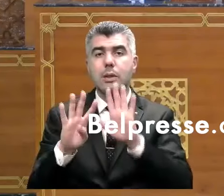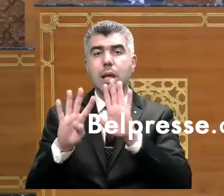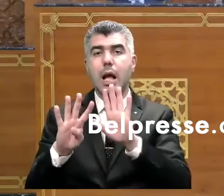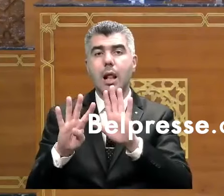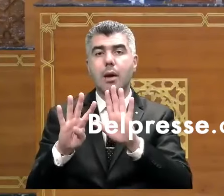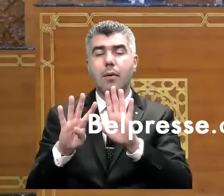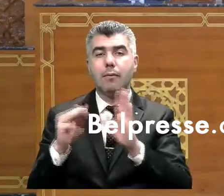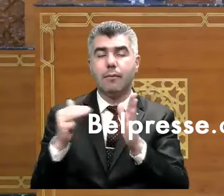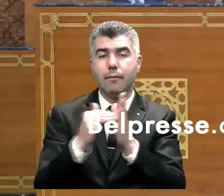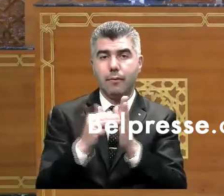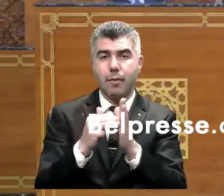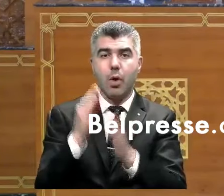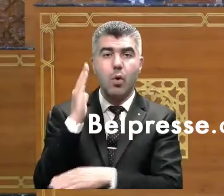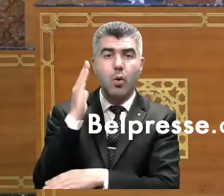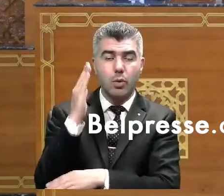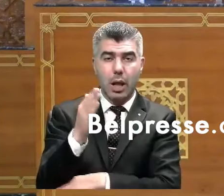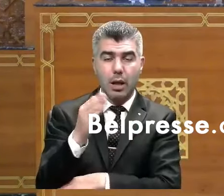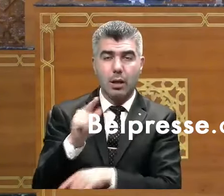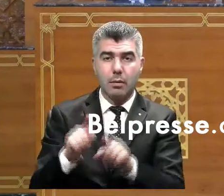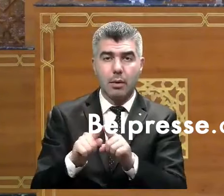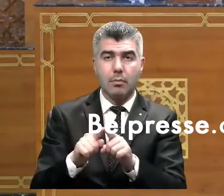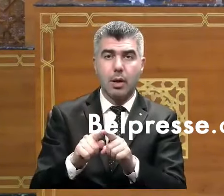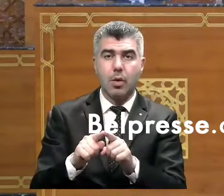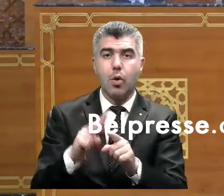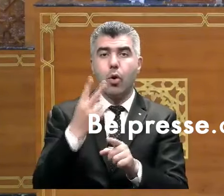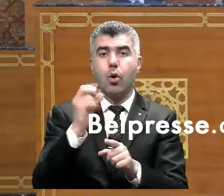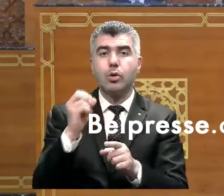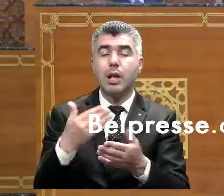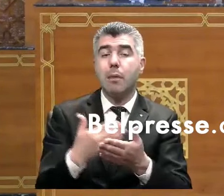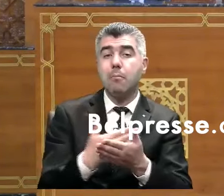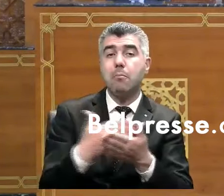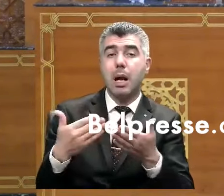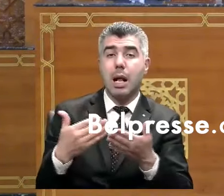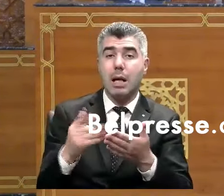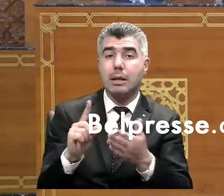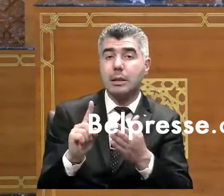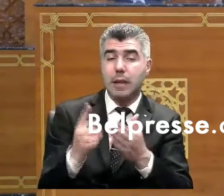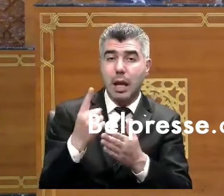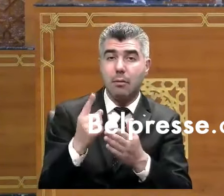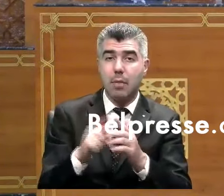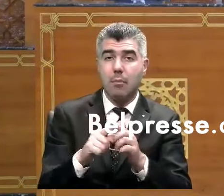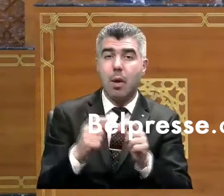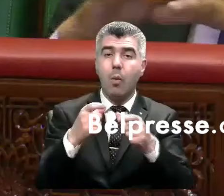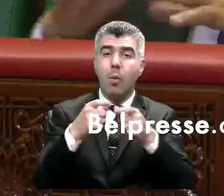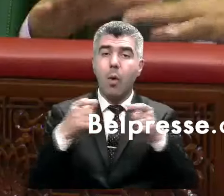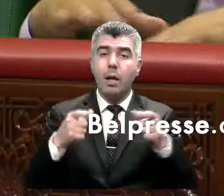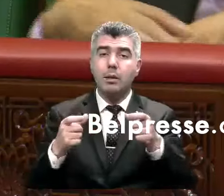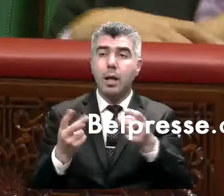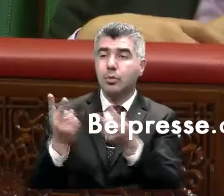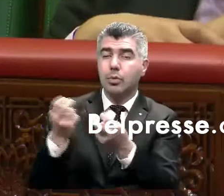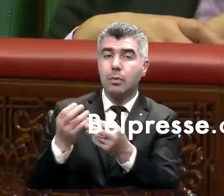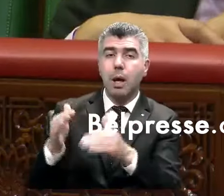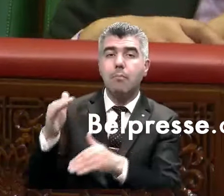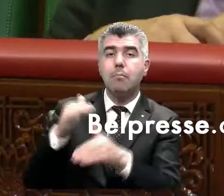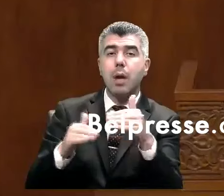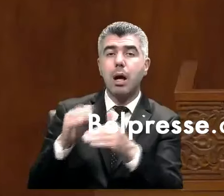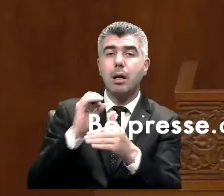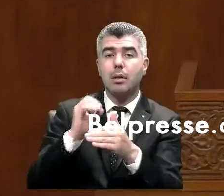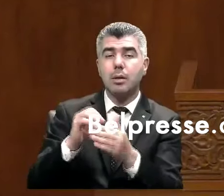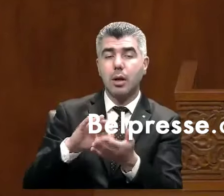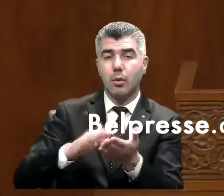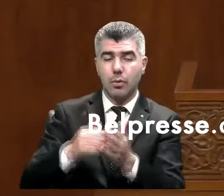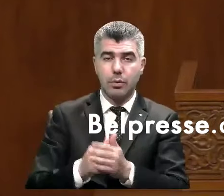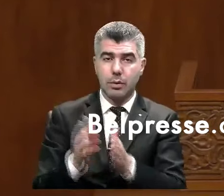20 مليار ديال الدرهم لمشاريع توسيع المساحات وتحديث القنوات وتحليه مياه البحر في ما يخص الموسم